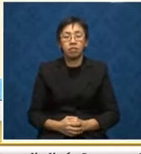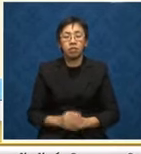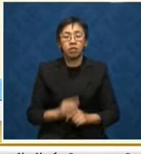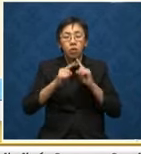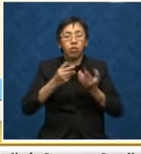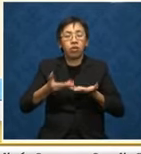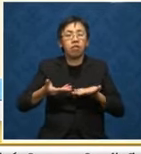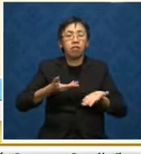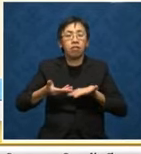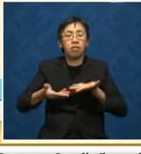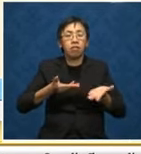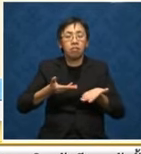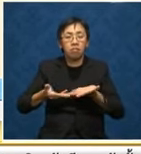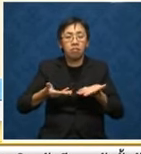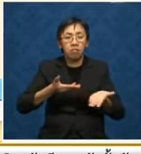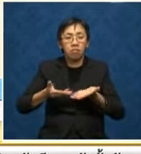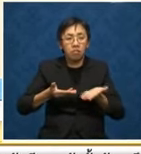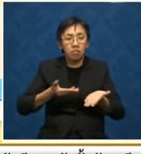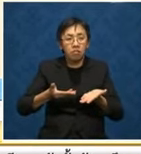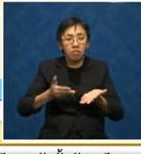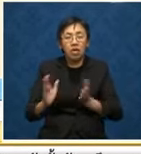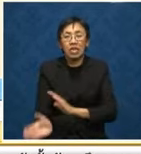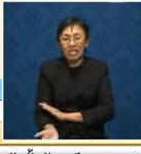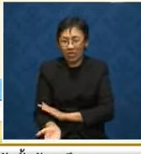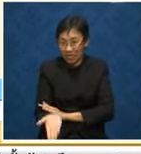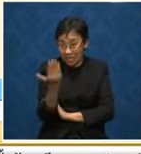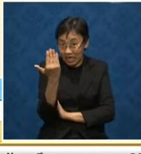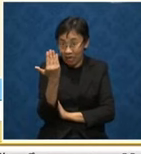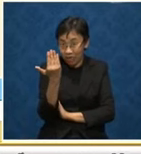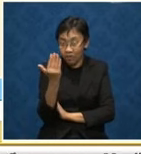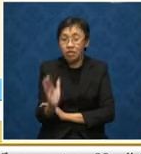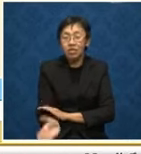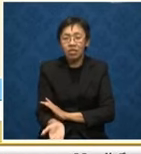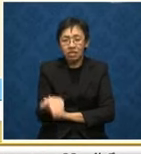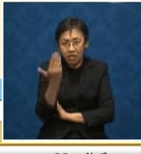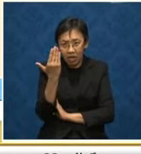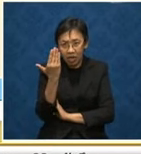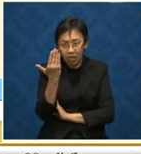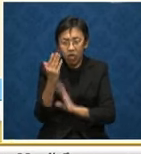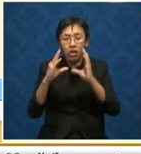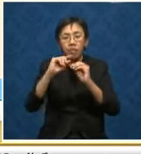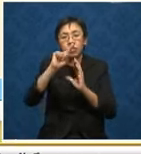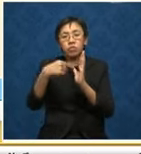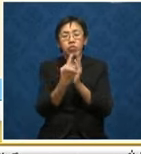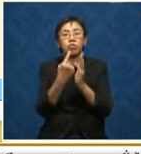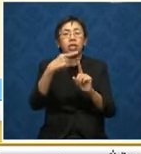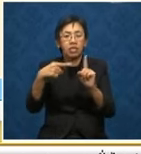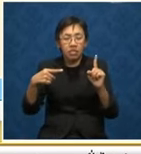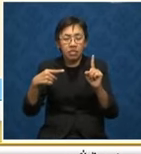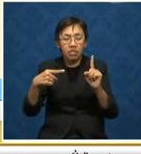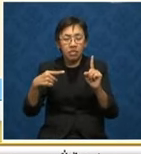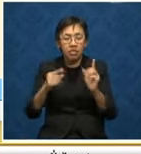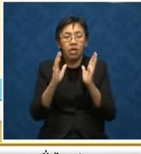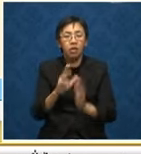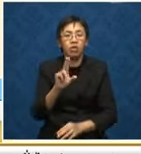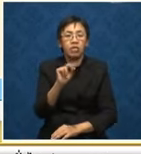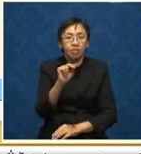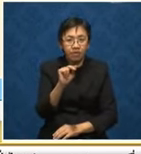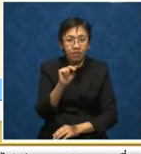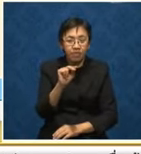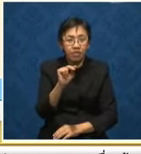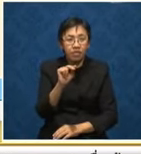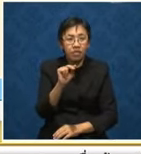ารือในทุกเช้าที่ประชุมเป็นเวลา1ชั่วโมงครึ่งครับ30ท่านท่านละ30